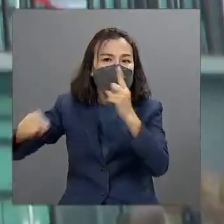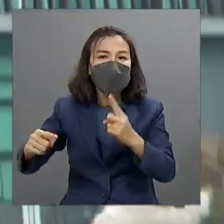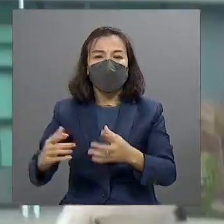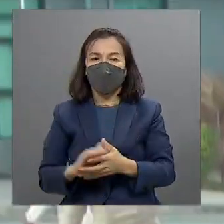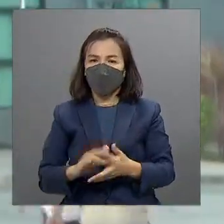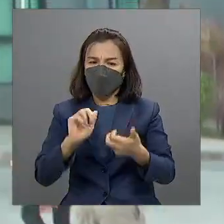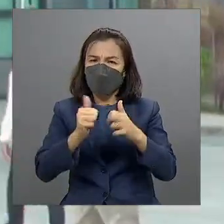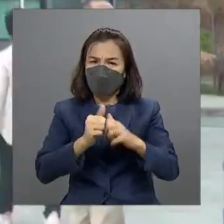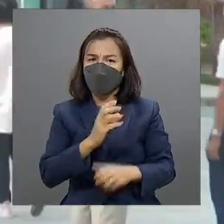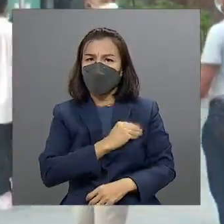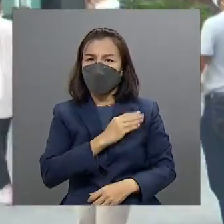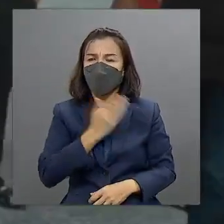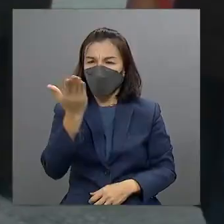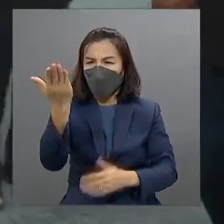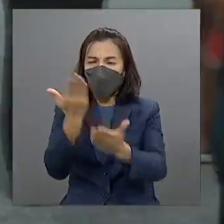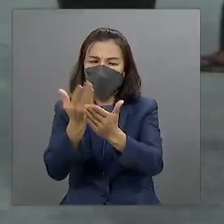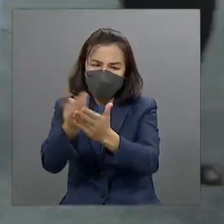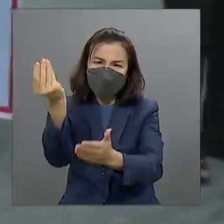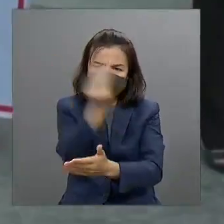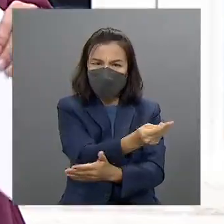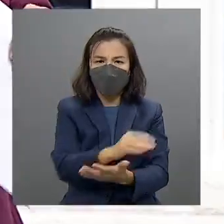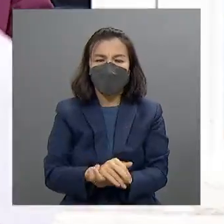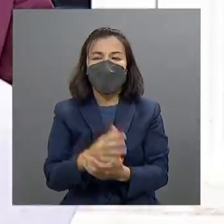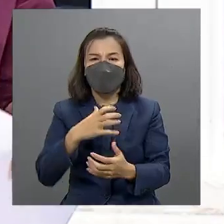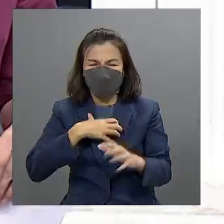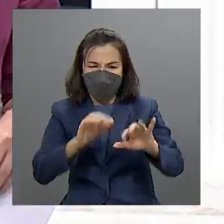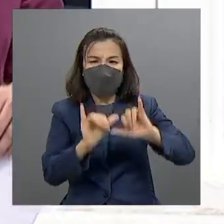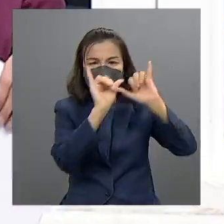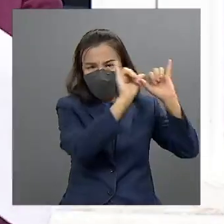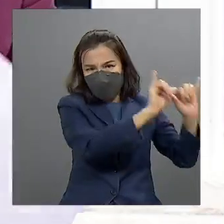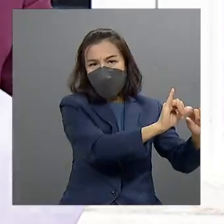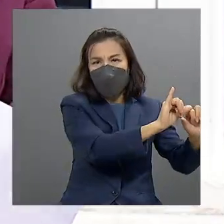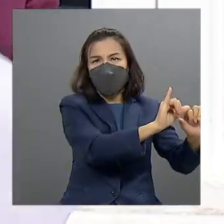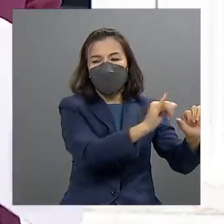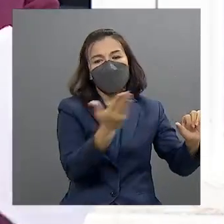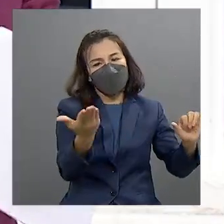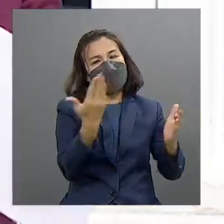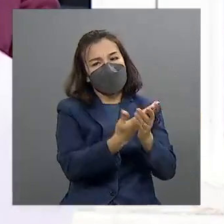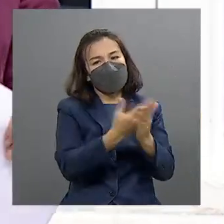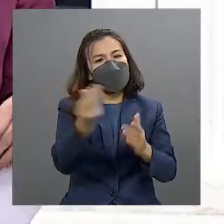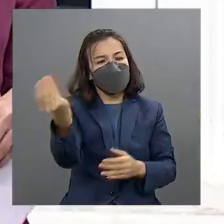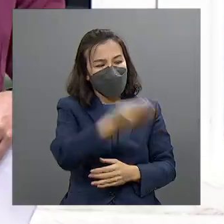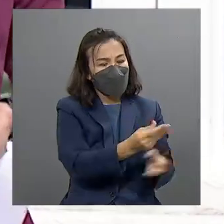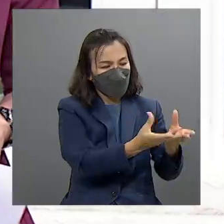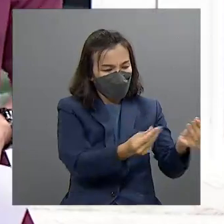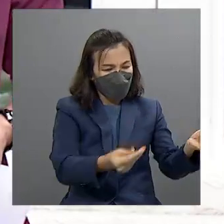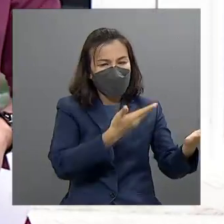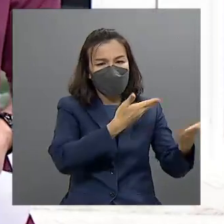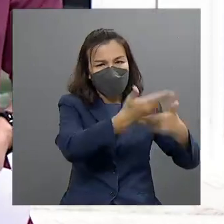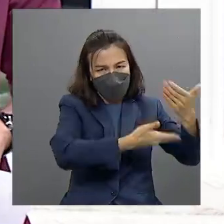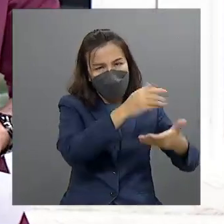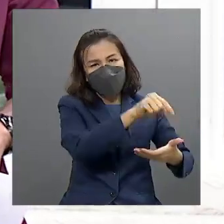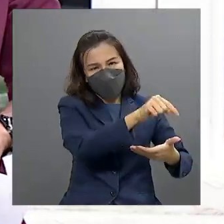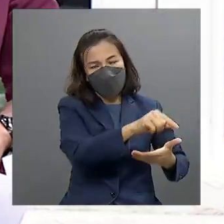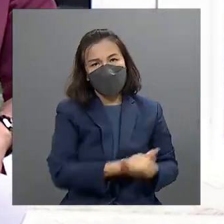ค่าชดเชิงหรอว่าถาจะย้ายไปอยู่ที่อื่นคุณก็ตองมาดูแรร มาเวนคืนมาซื้อที่ของเราอีกก็